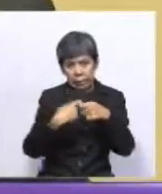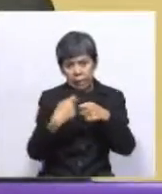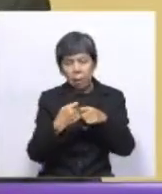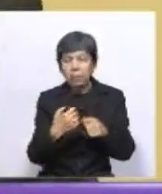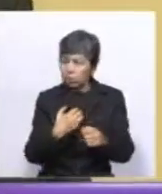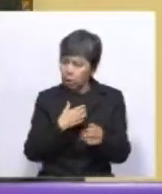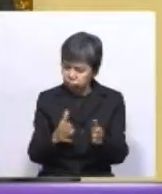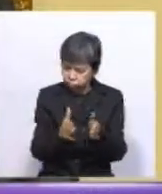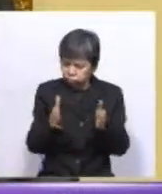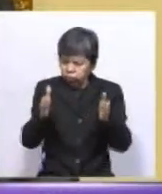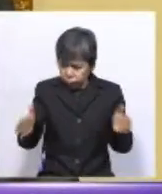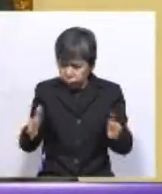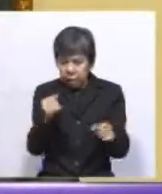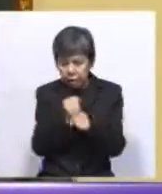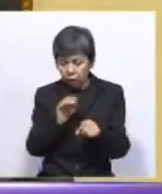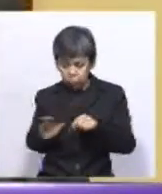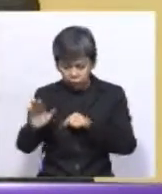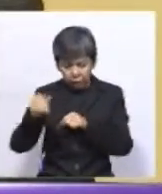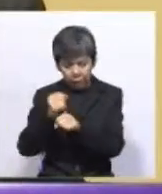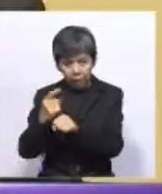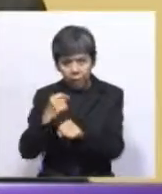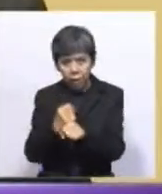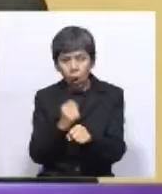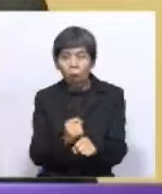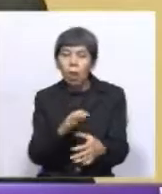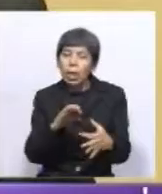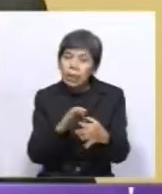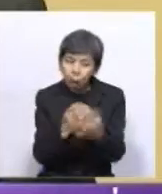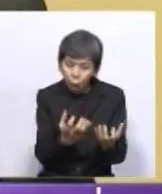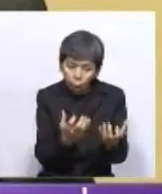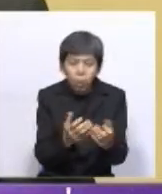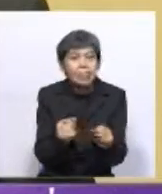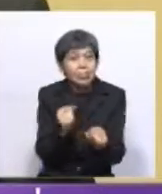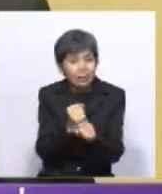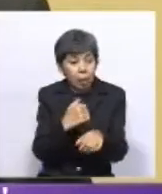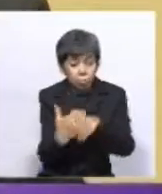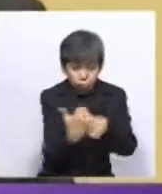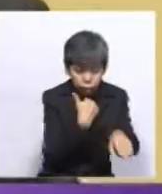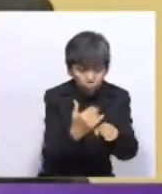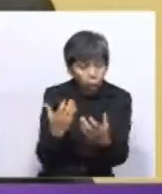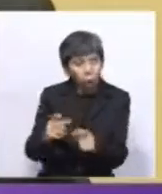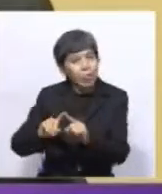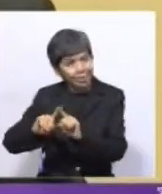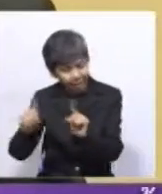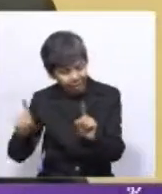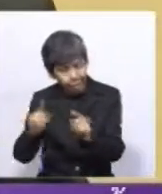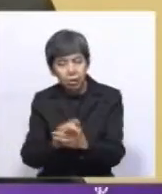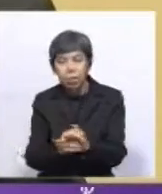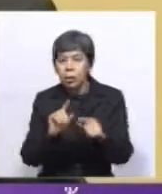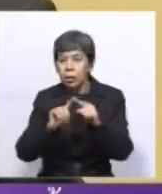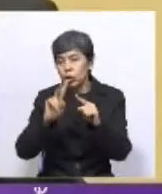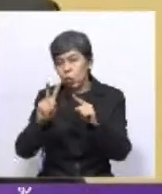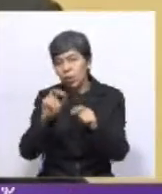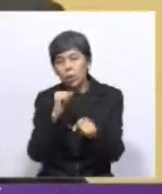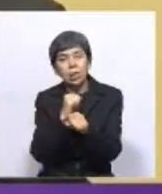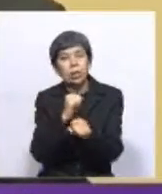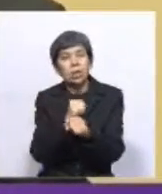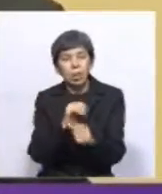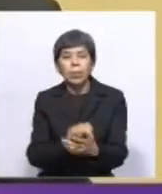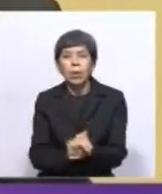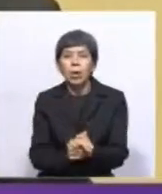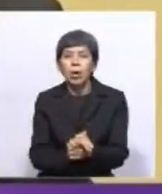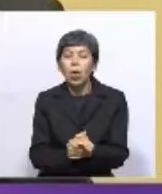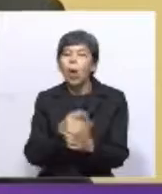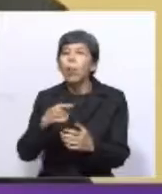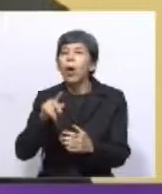ครับแล้วก็สร้างตัวสะพานใหม่เพื่อแยกคนกับแยกสินค้าออกจากกันนั่นก็เป็นด่านที่หนึ่งด่านที่สองที่เราทำก็คือที่อรัญญประเท